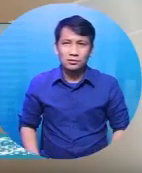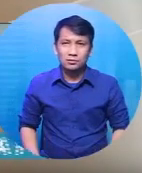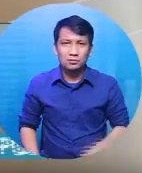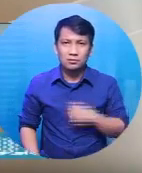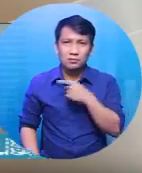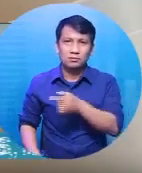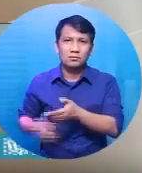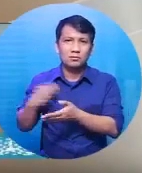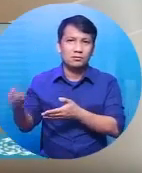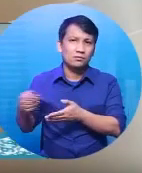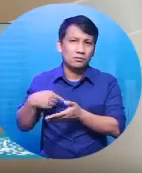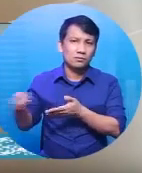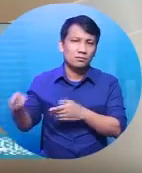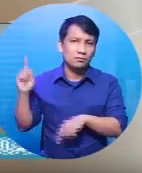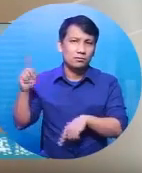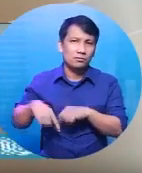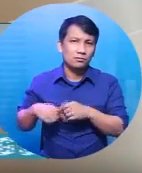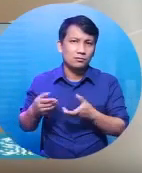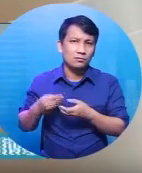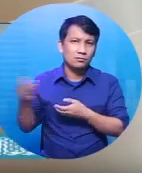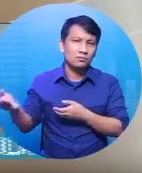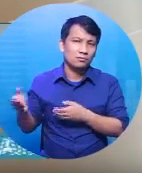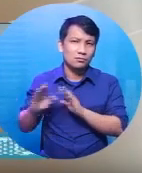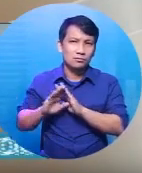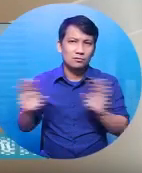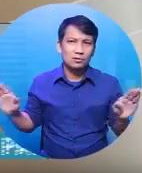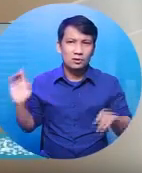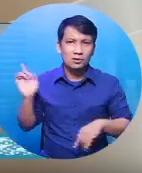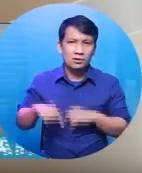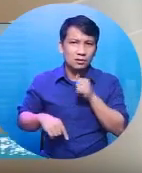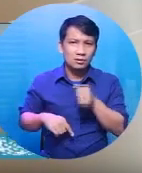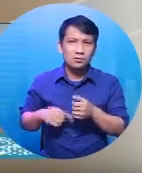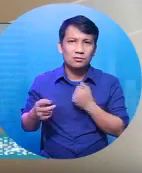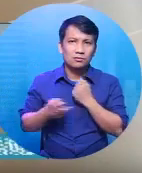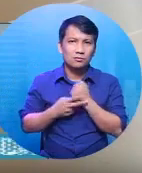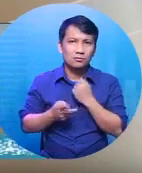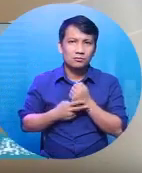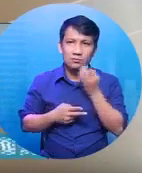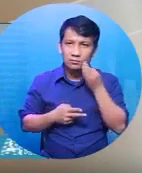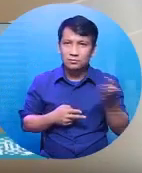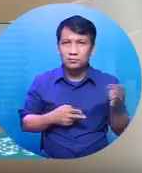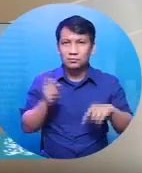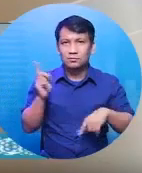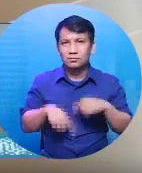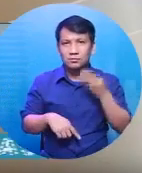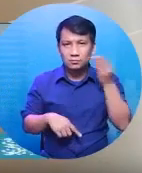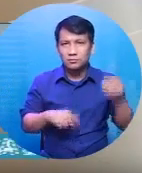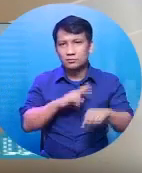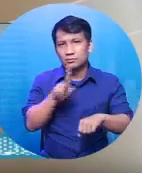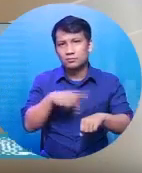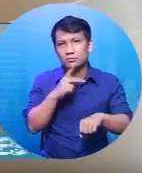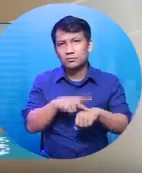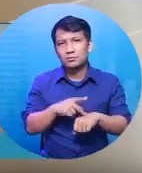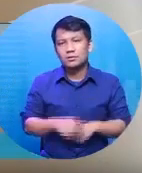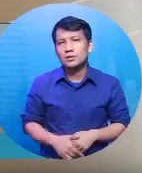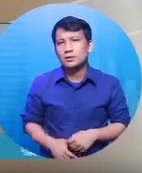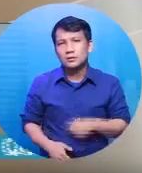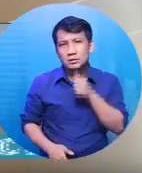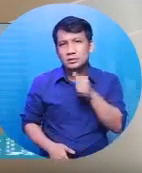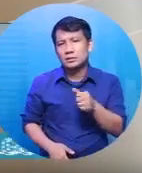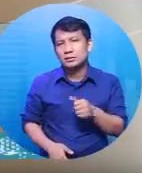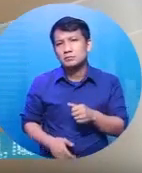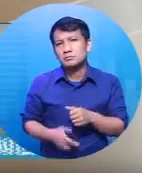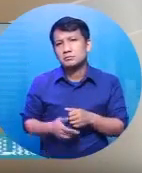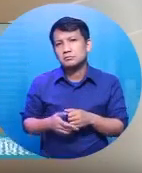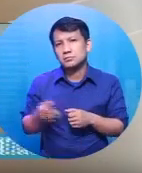Hindi na po ako magbibigay kasi po wala akong bibigay sa kanya. Wala po akong naiipon pa uwi ng Pilipinas kaya hindi ako makaka-uwi ng Pilipinas. Okay.